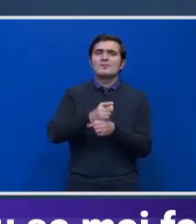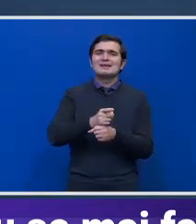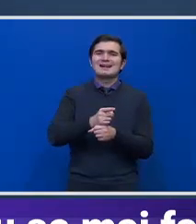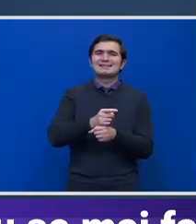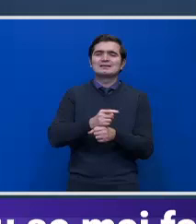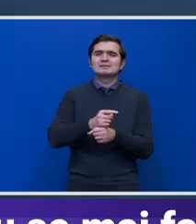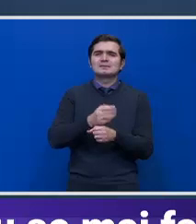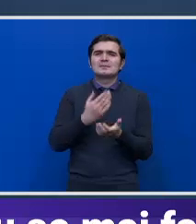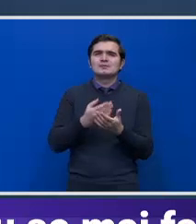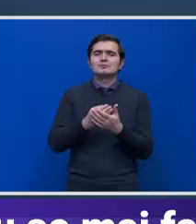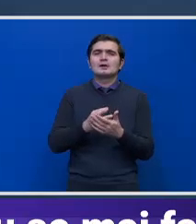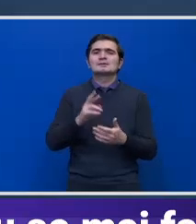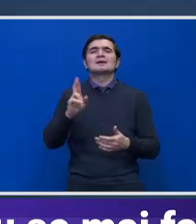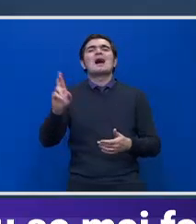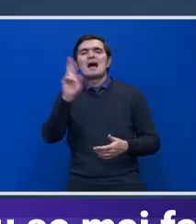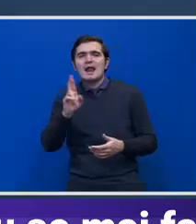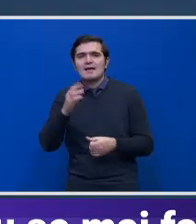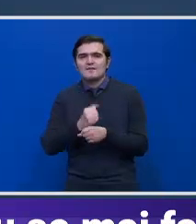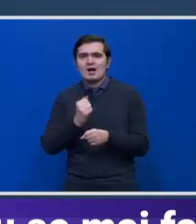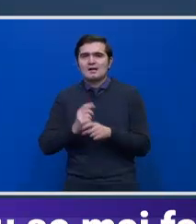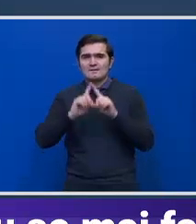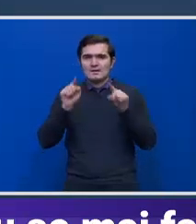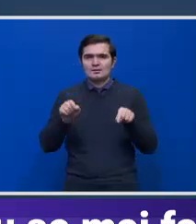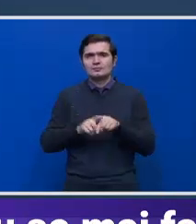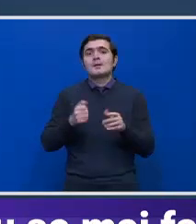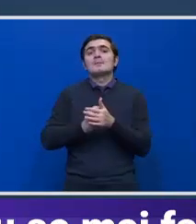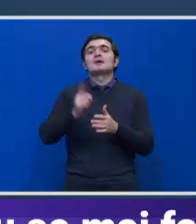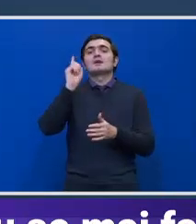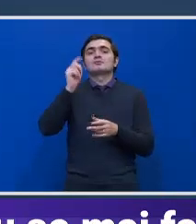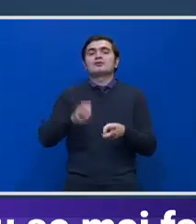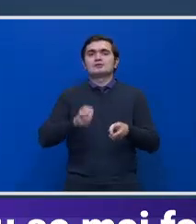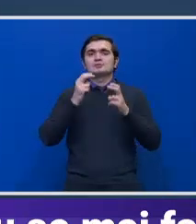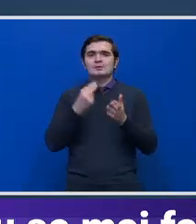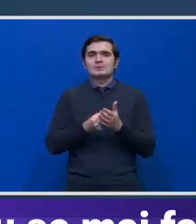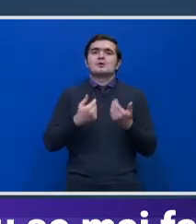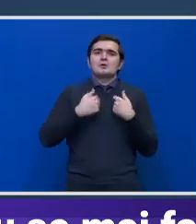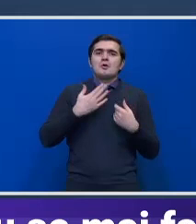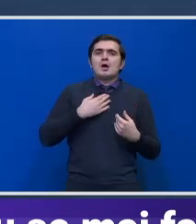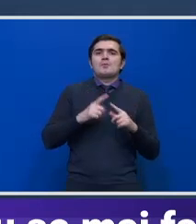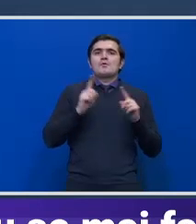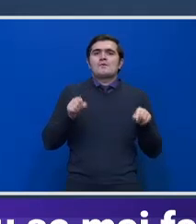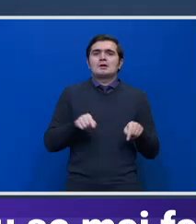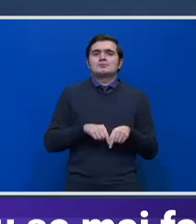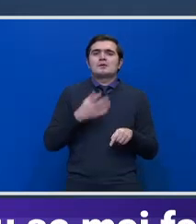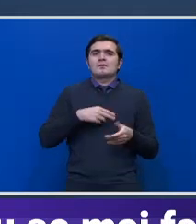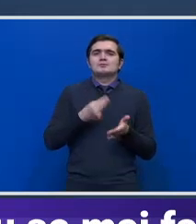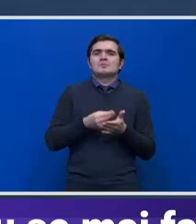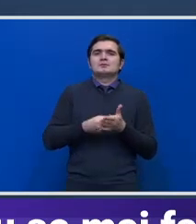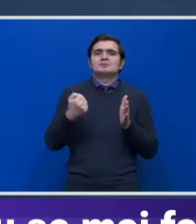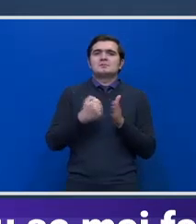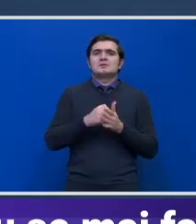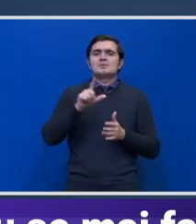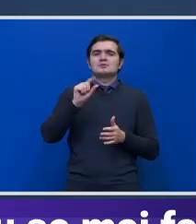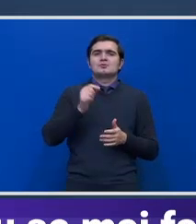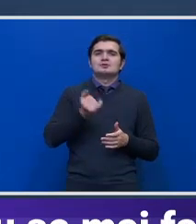este termenul de obligativitate de refacere. Până la refacerea facturilor se suspendă plata. Păi nu, eu am o factură pe care trebuie să o plătesc, spre exemplu, până pe 20